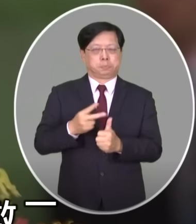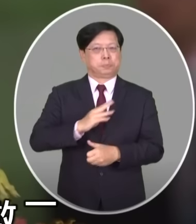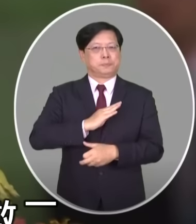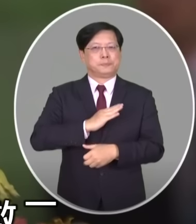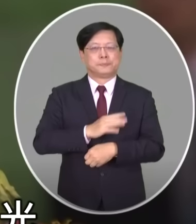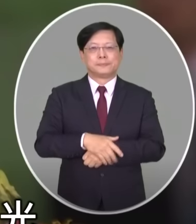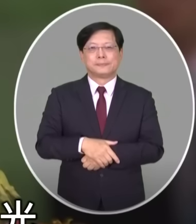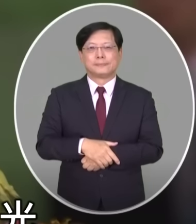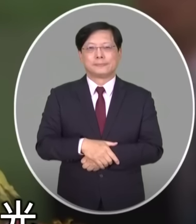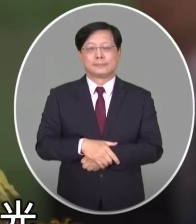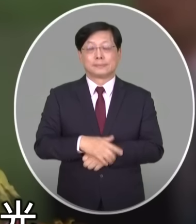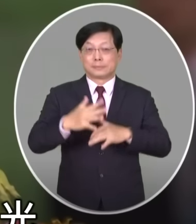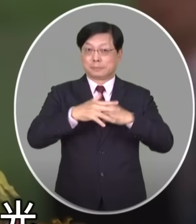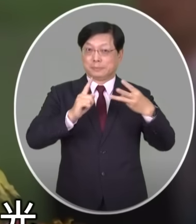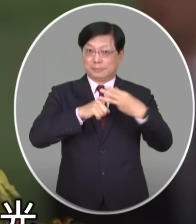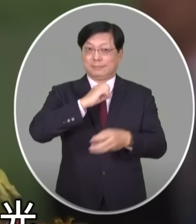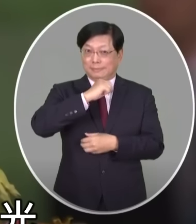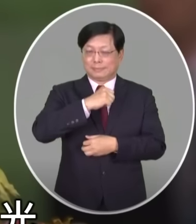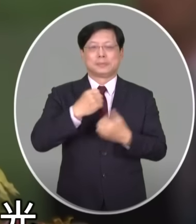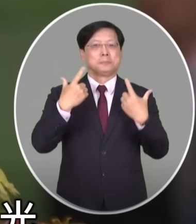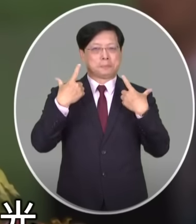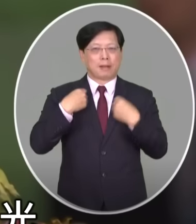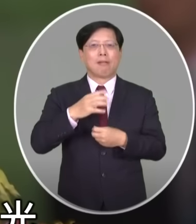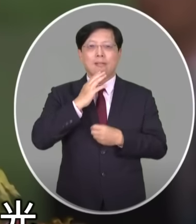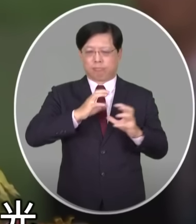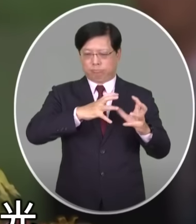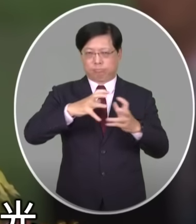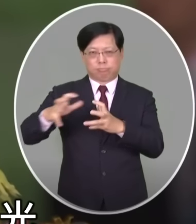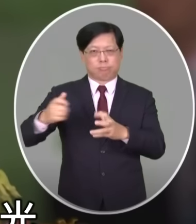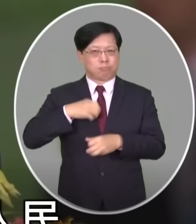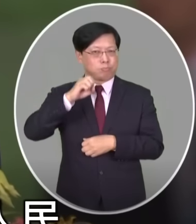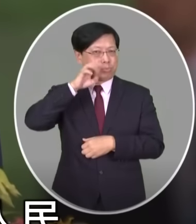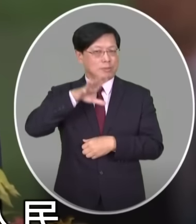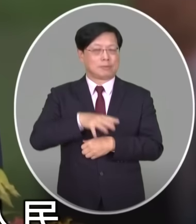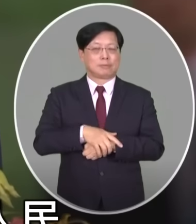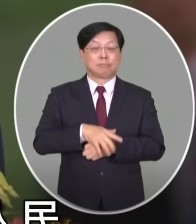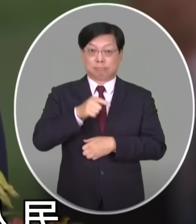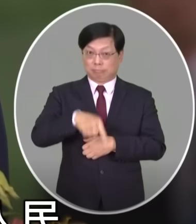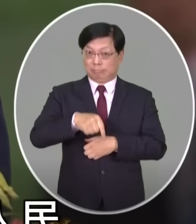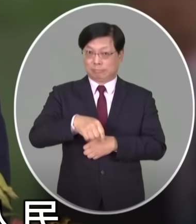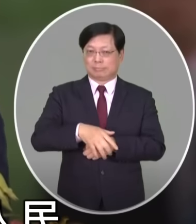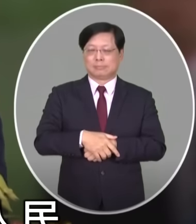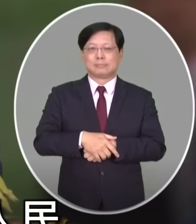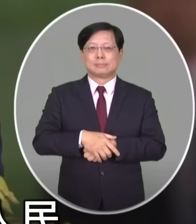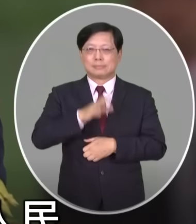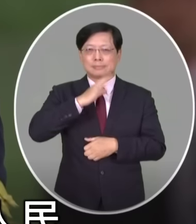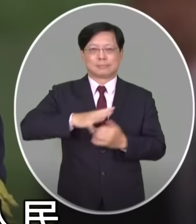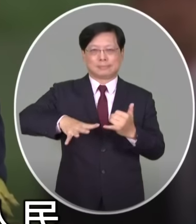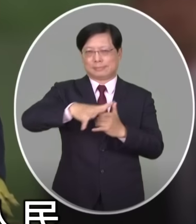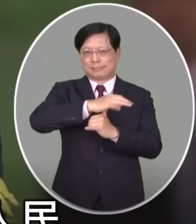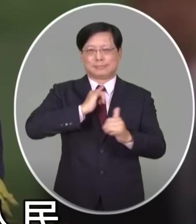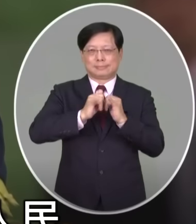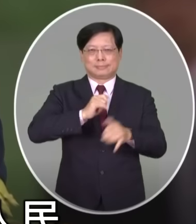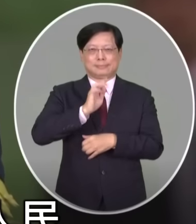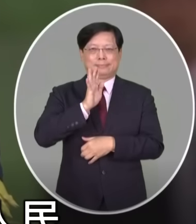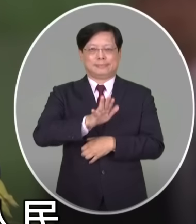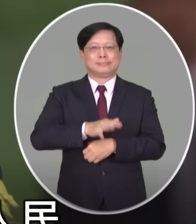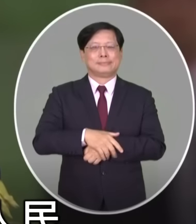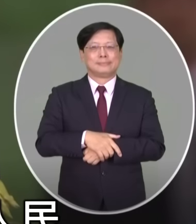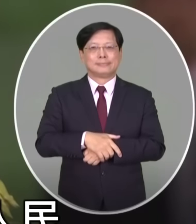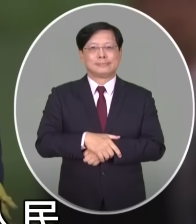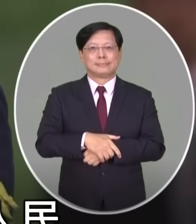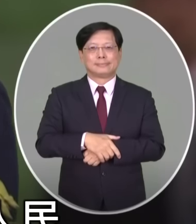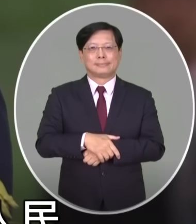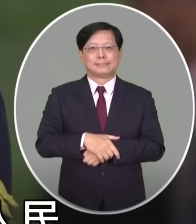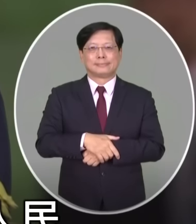二。民主台湾已经是世界之光，这份荣耀属于全体台湾